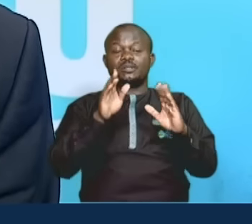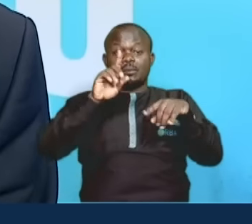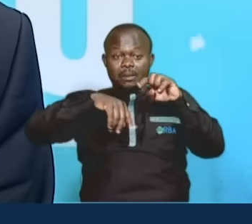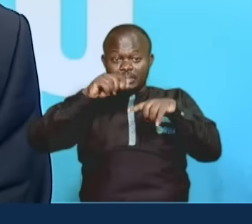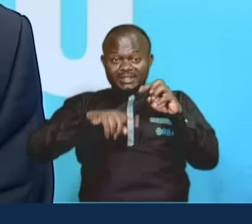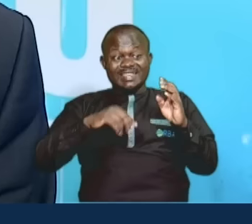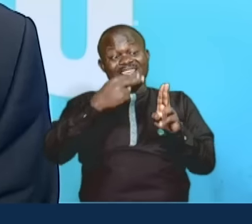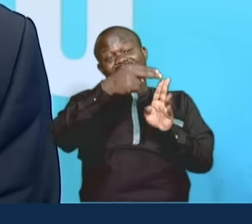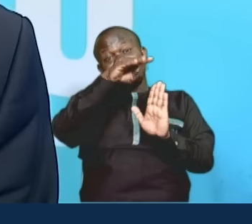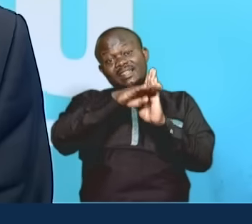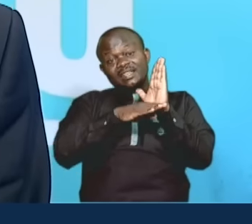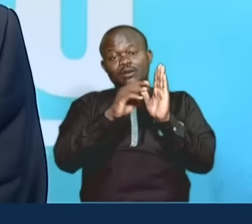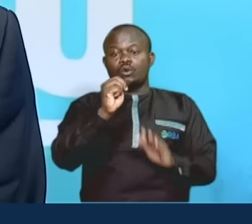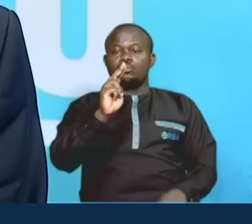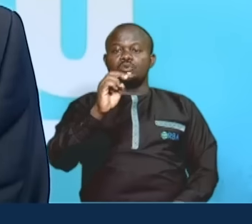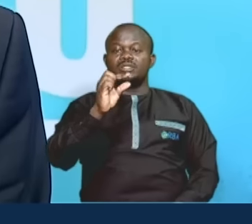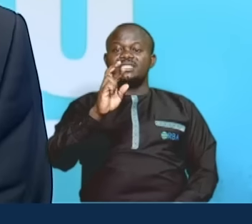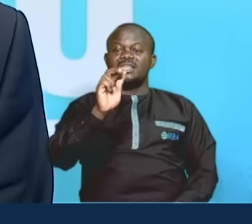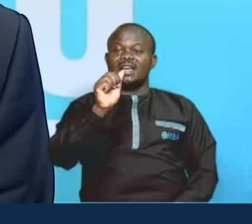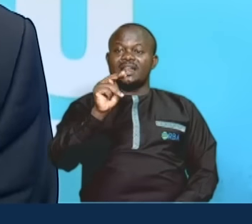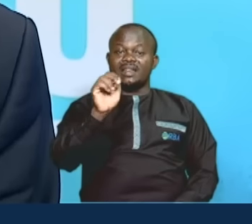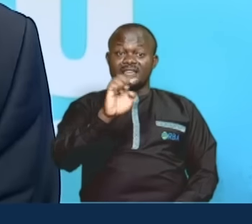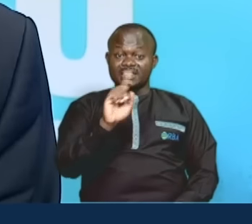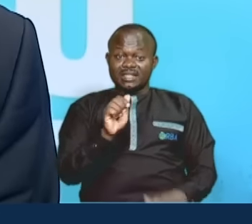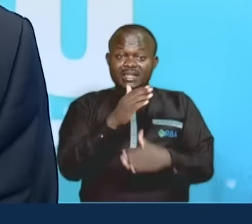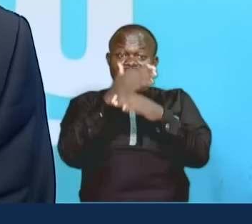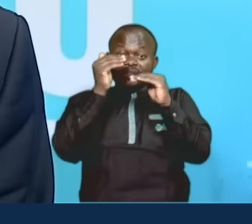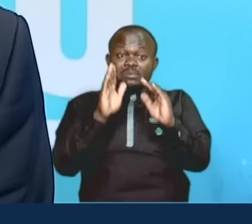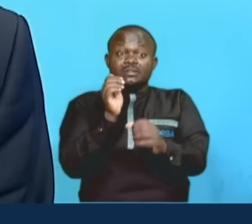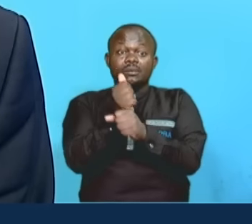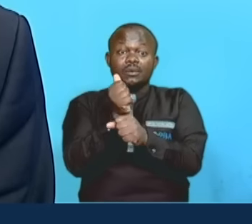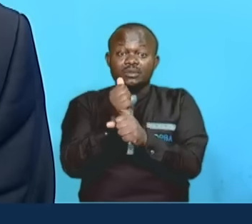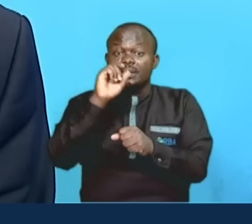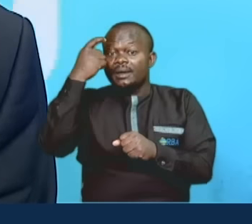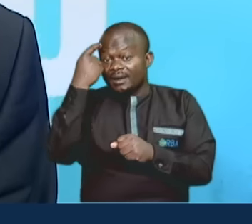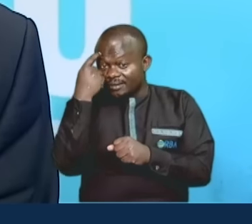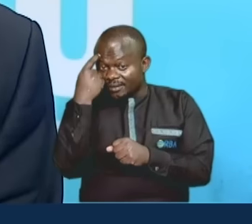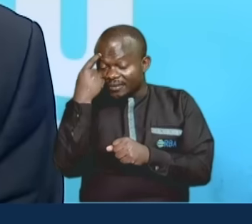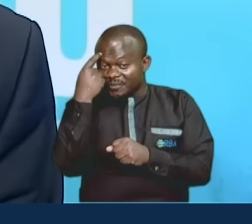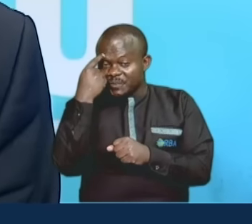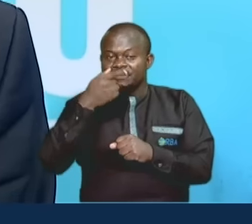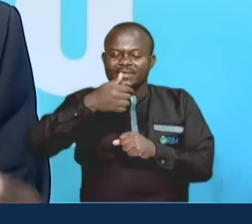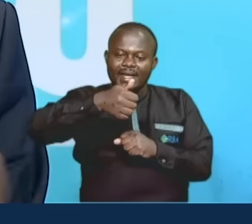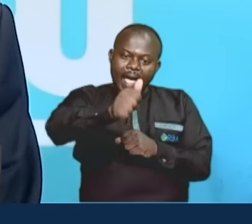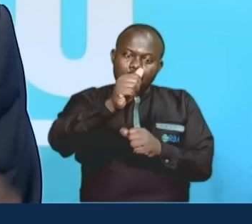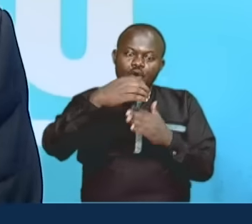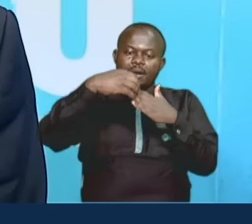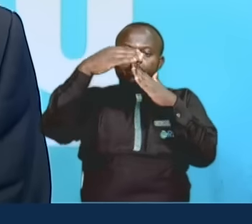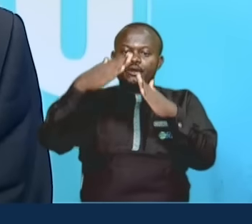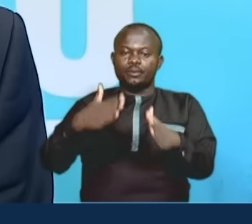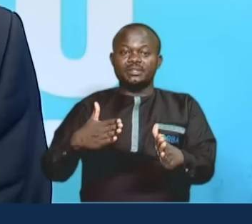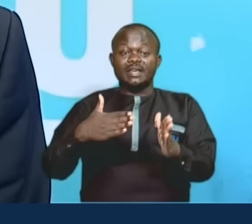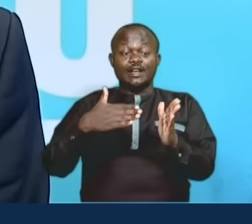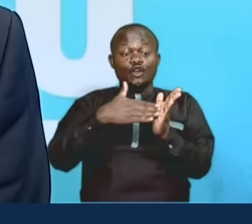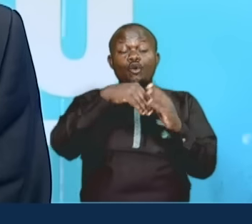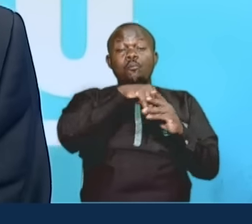Ilisti iriho Mugiraneza Prosper yari ministre w'umurimo. Abo ni abayobozi. Noneho twajya mu